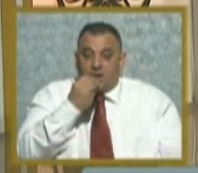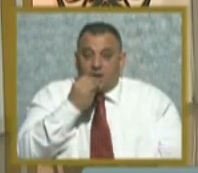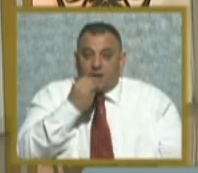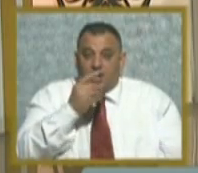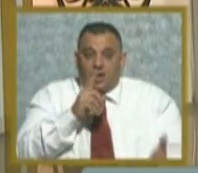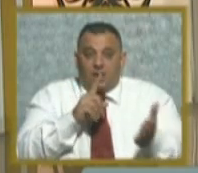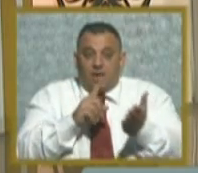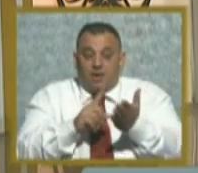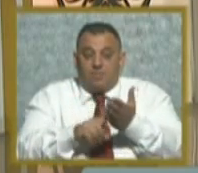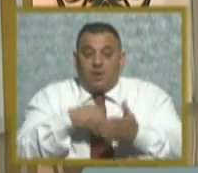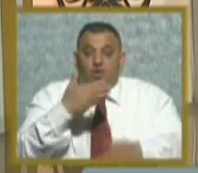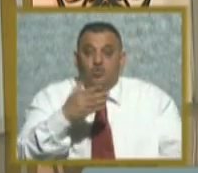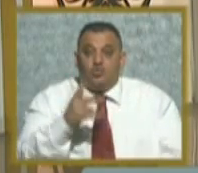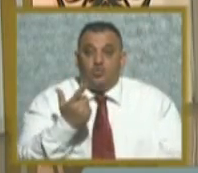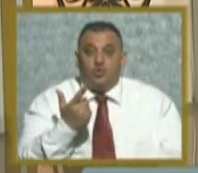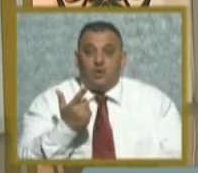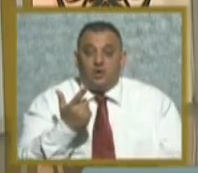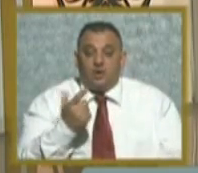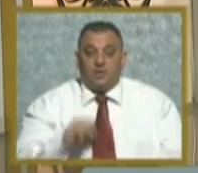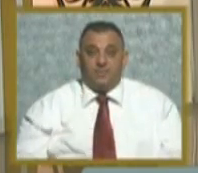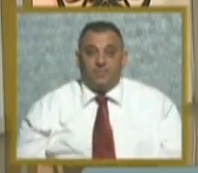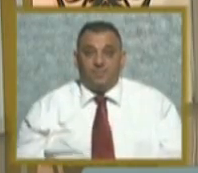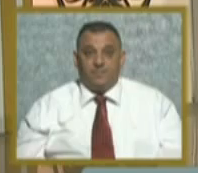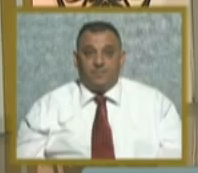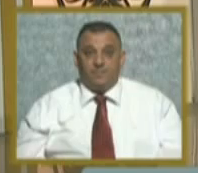كيف تقضيها بعد رمضان؟ نعم.